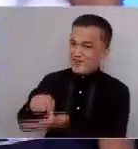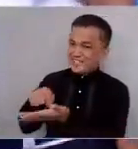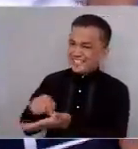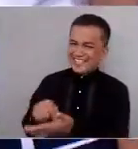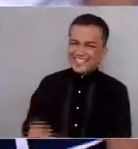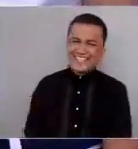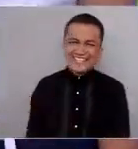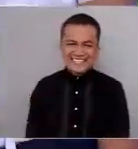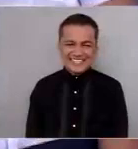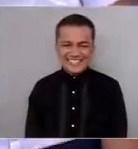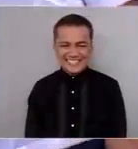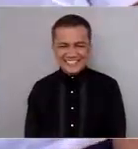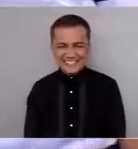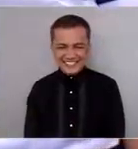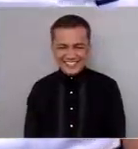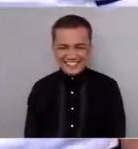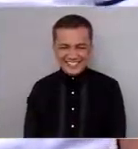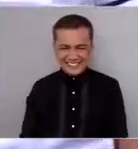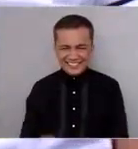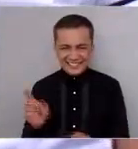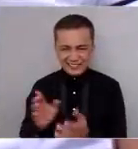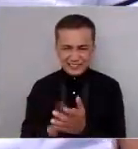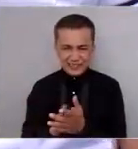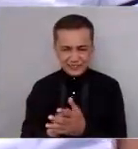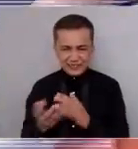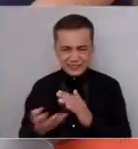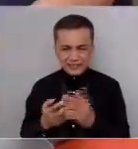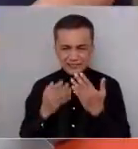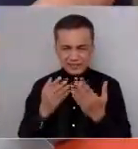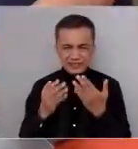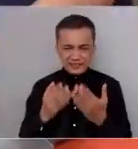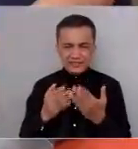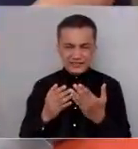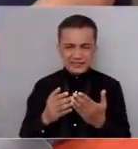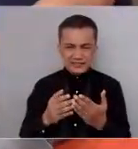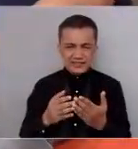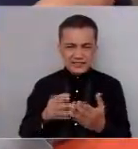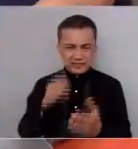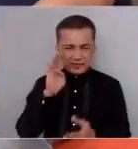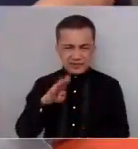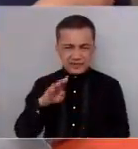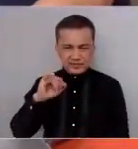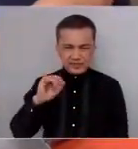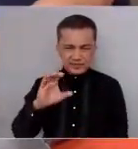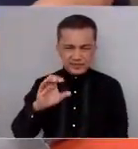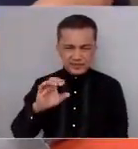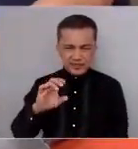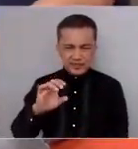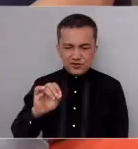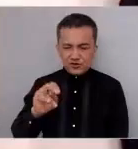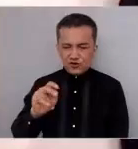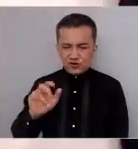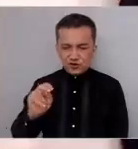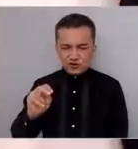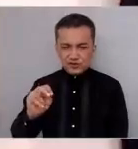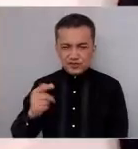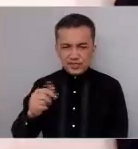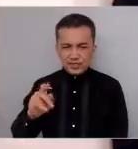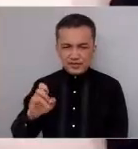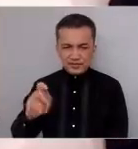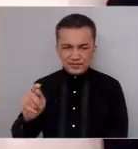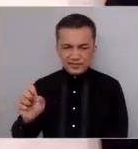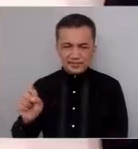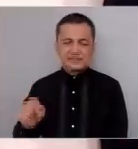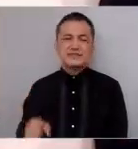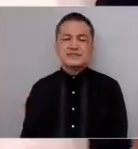Oo. Maraming eskwela na din ang kliyente nila, JC. Muli, maraming salamat, kapatid JC ng Cotton Garment. Congratulations sa'yo. Ikakita ka